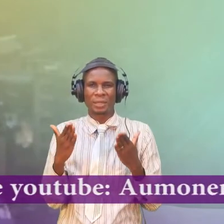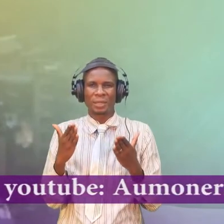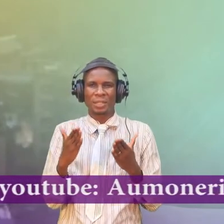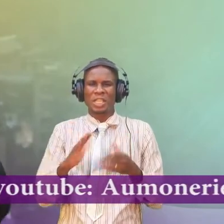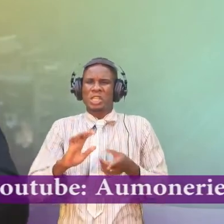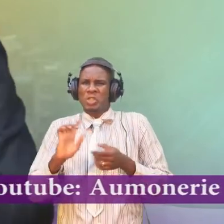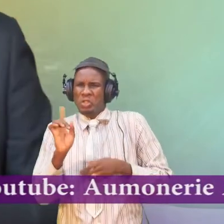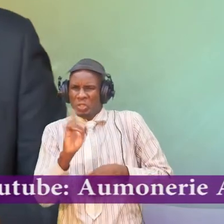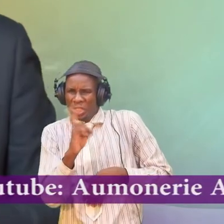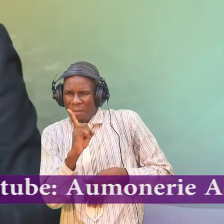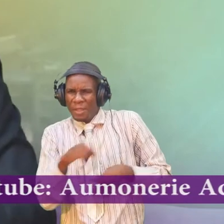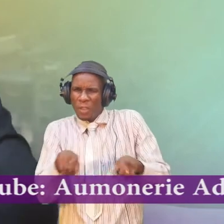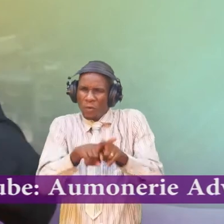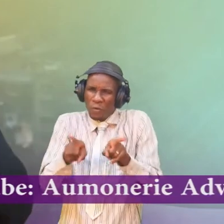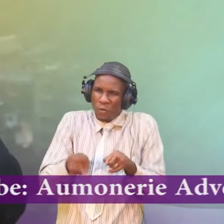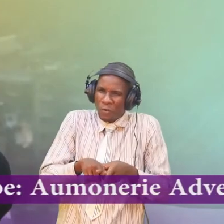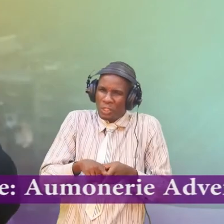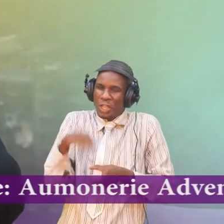Mungu